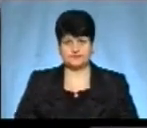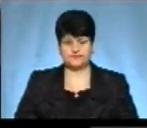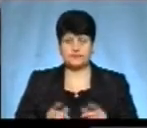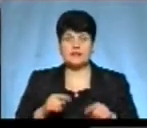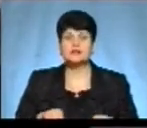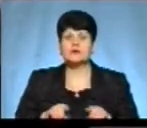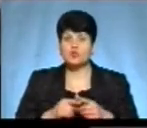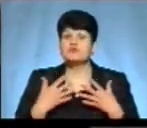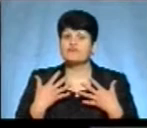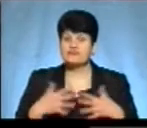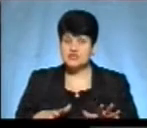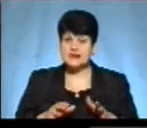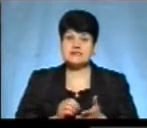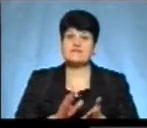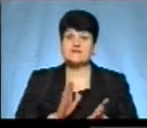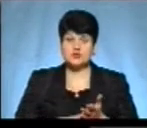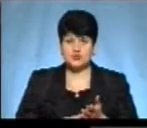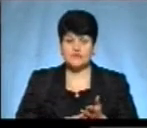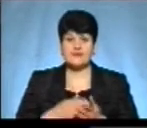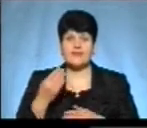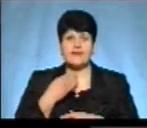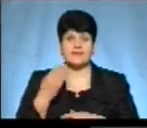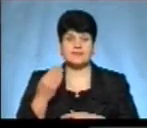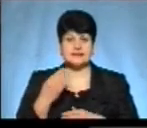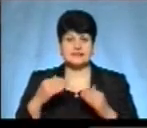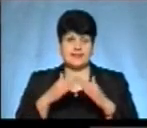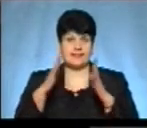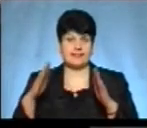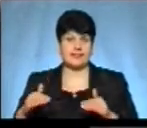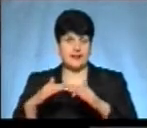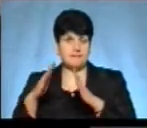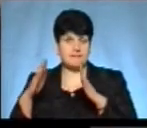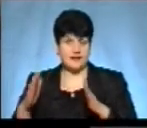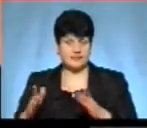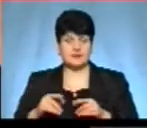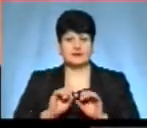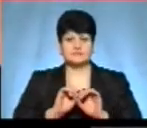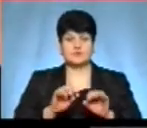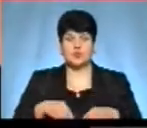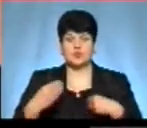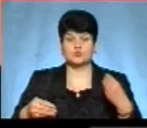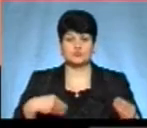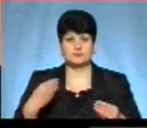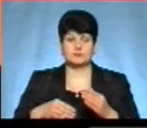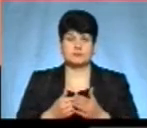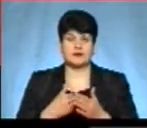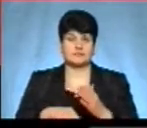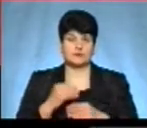вже зафіксовані агітаційні намети, з яких розповсюджується передвиборча агітація.